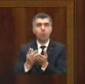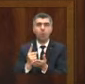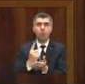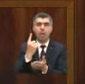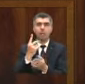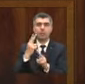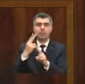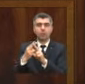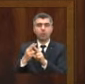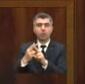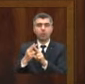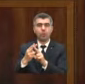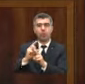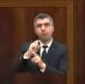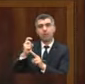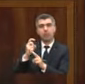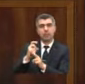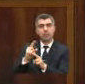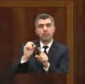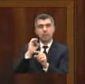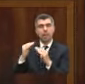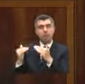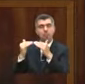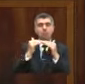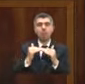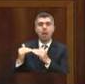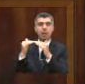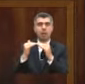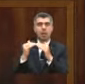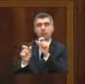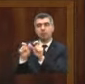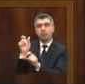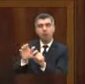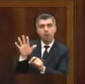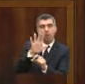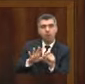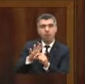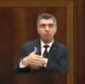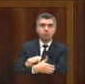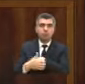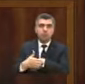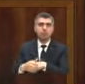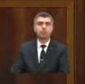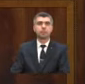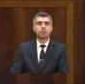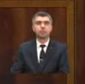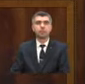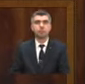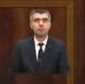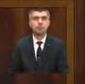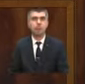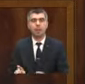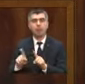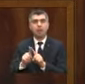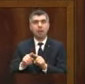واحد ديال التعويضات العائلية فيه المساواة بين هؤلاء المواطنات والمواطنين كلهم اللي هم الطبقات الفقيرة والهشة، وأيضا